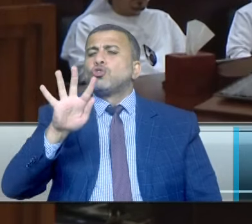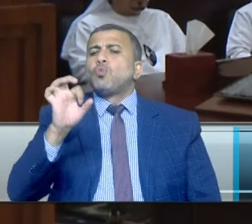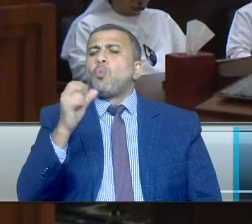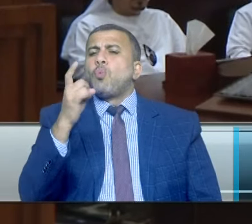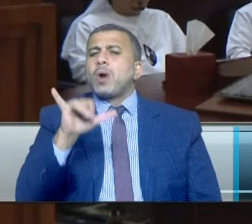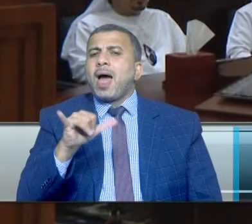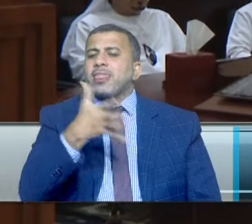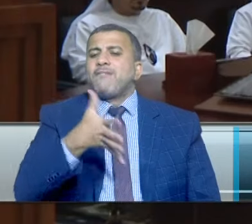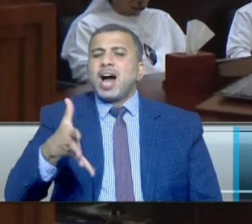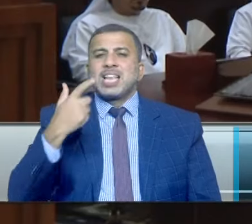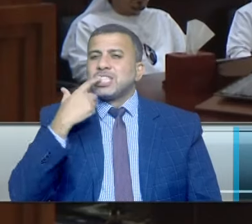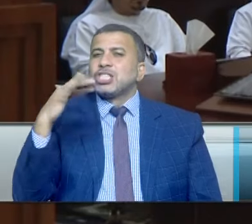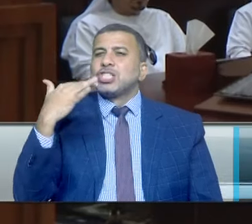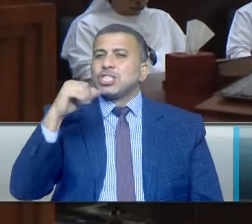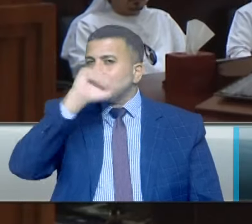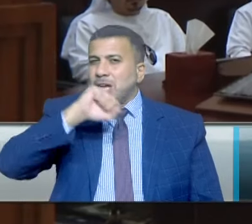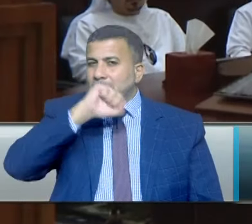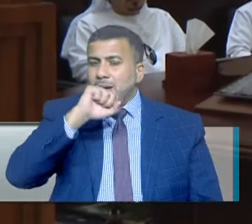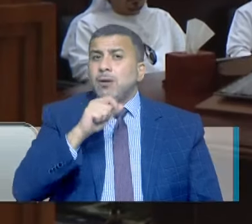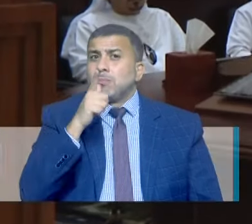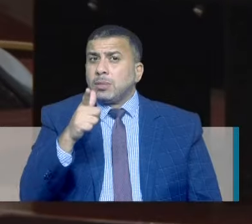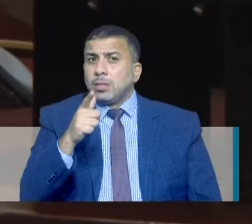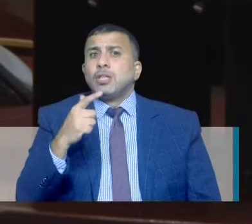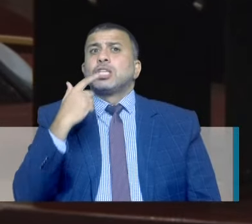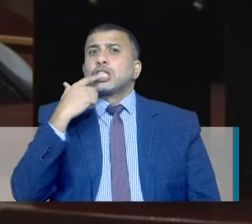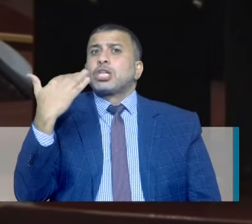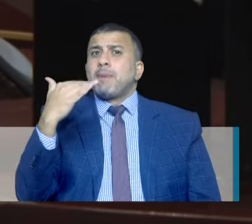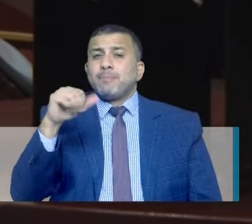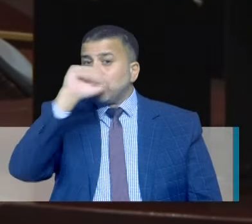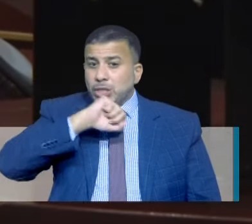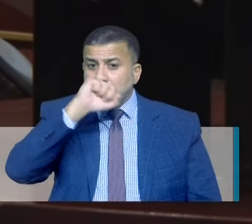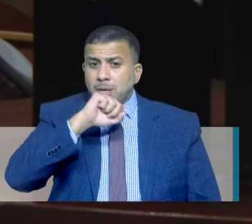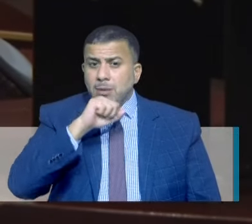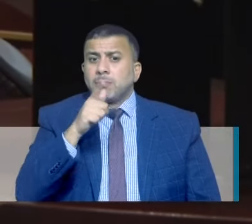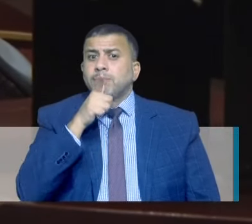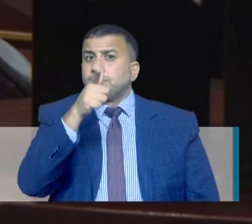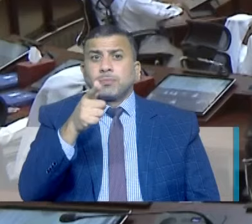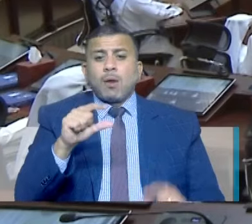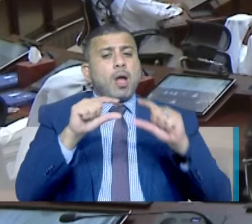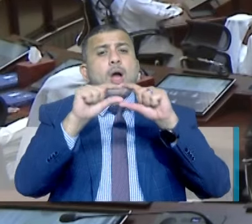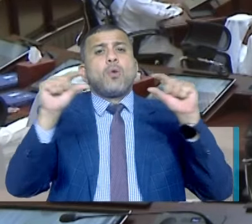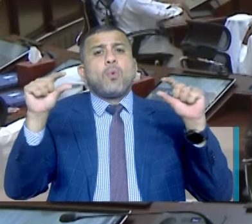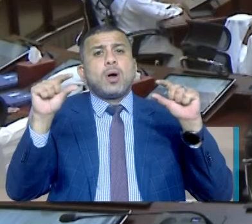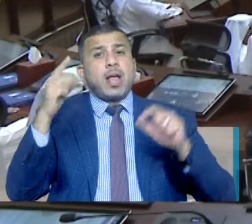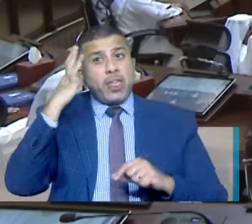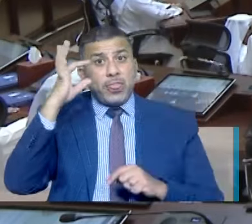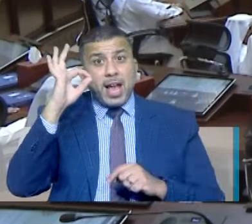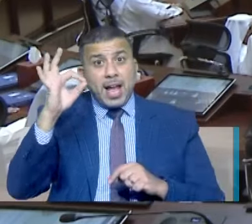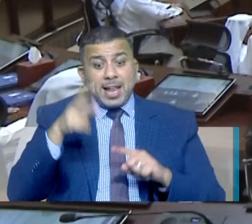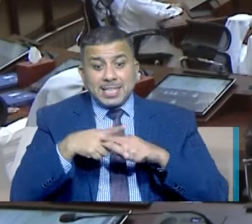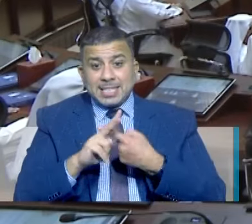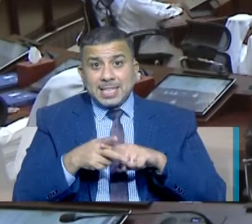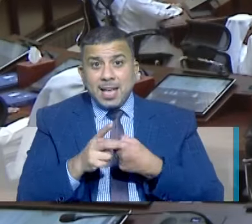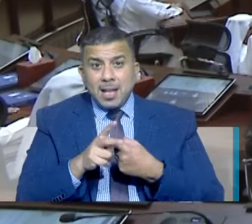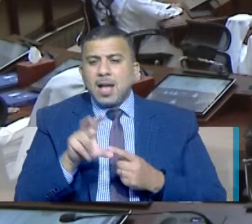أطفال الشارقة والانعقاد 8 لمجلس شورى شباب الشارقة والتي حملت عنوان الذكاء الاصطناعي